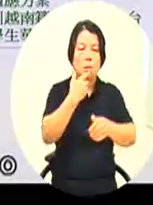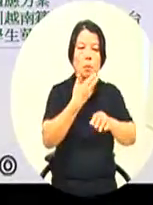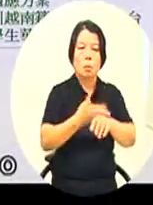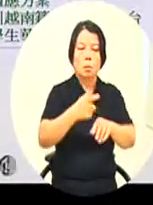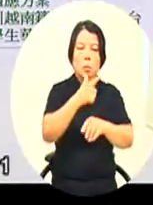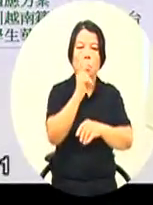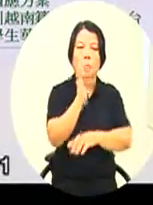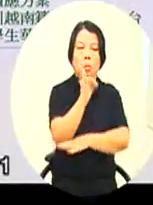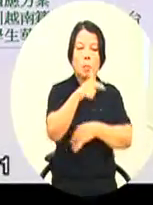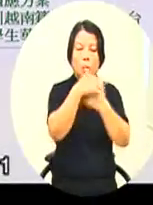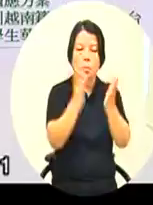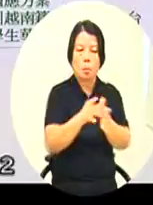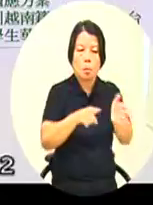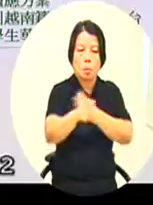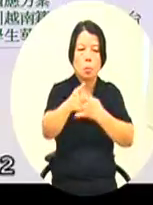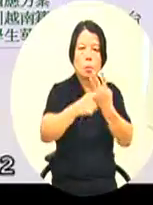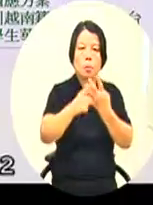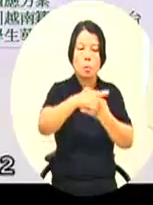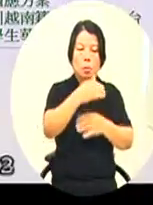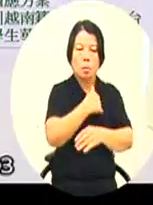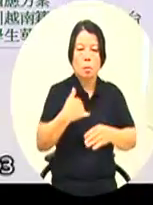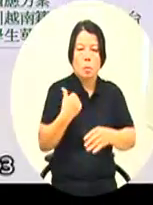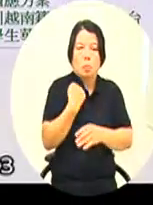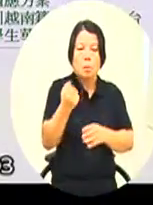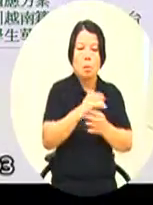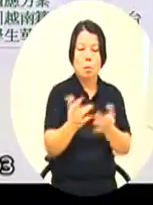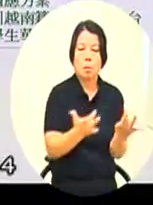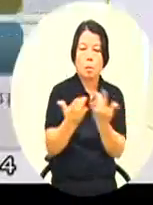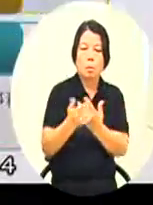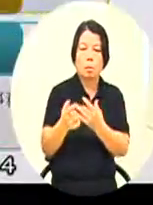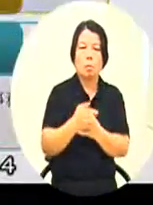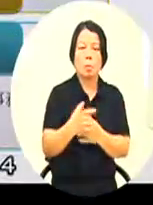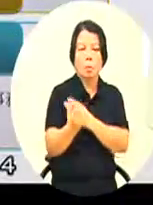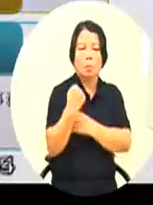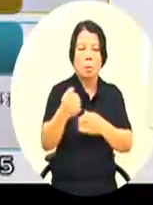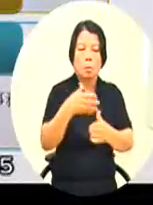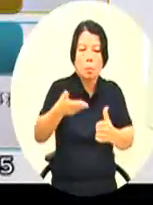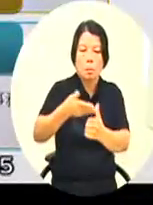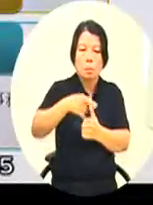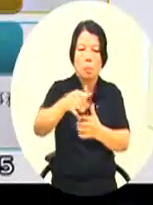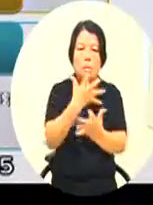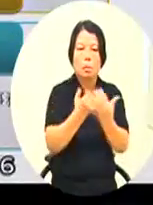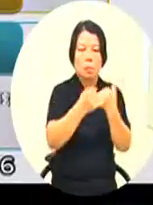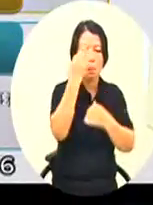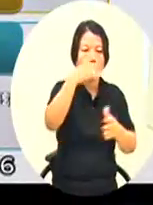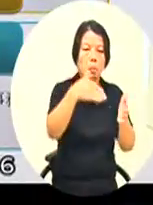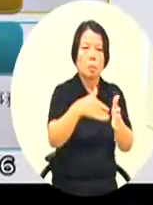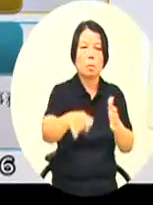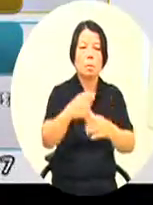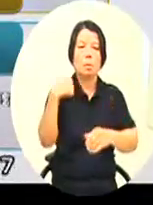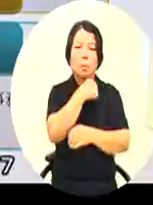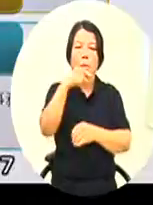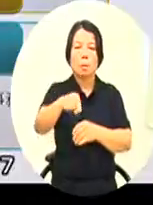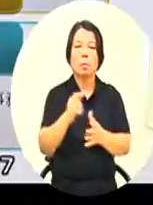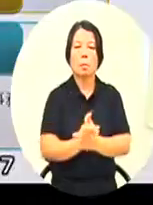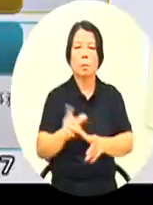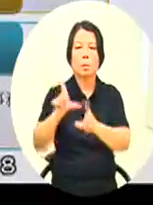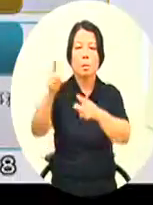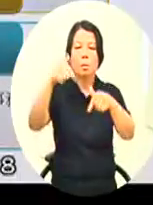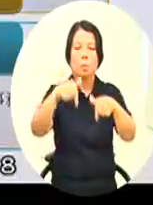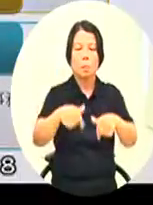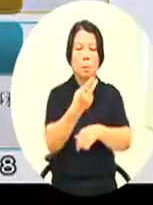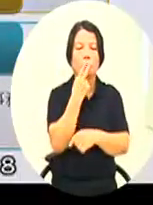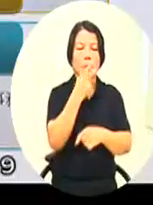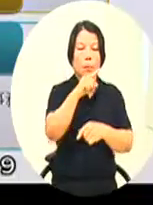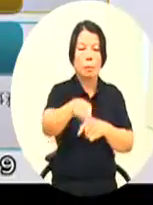校的专业的能力，还有产业界的力量哦。我们希望培养的学生能够看到台湾跟东南亚跟南亚之